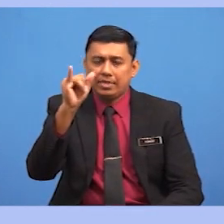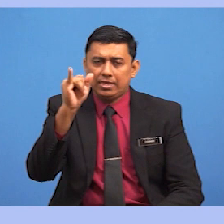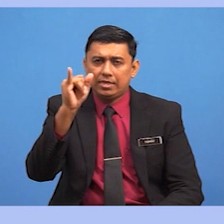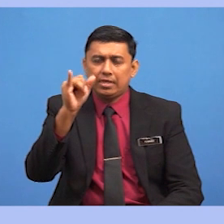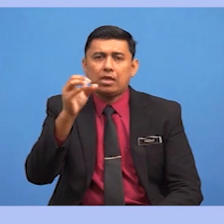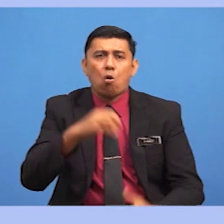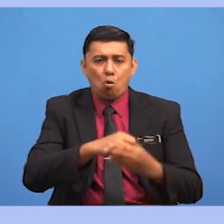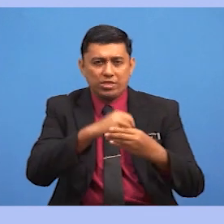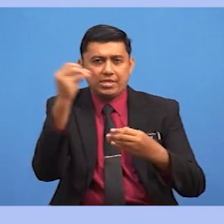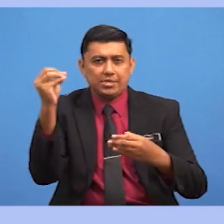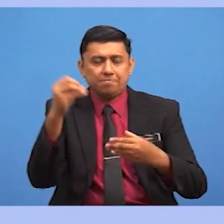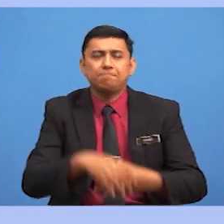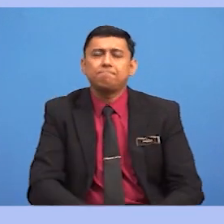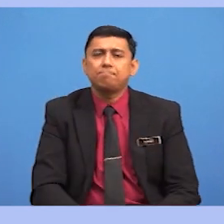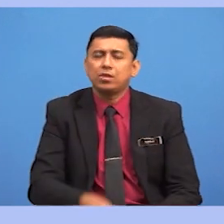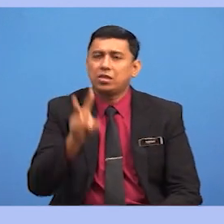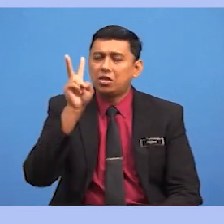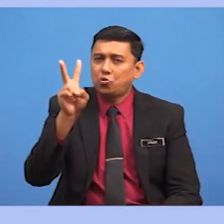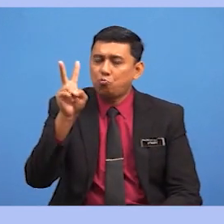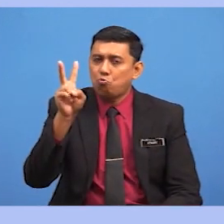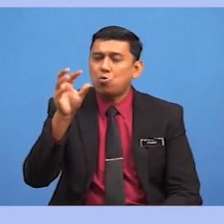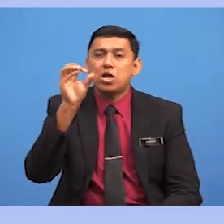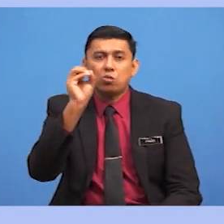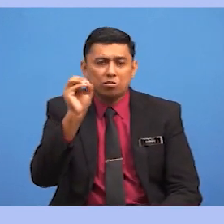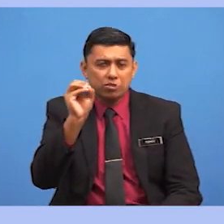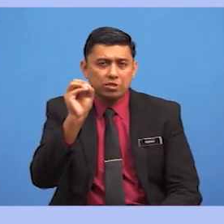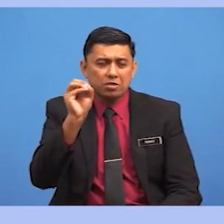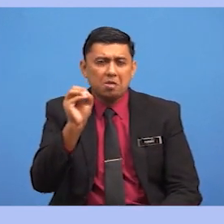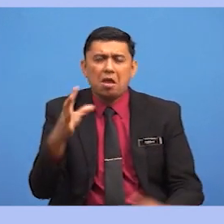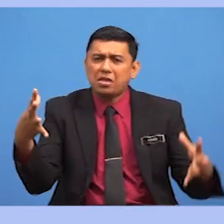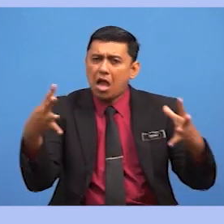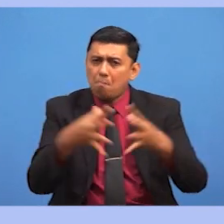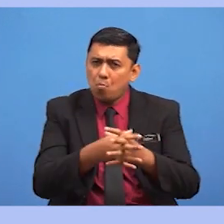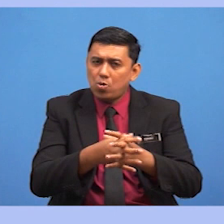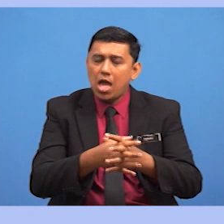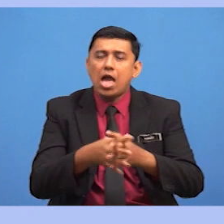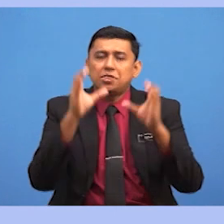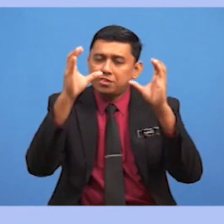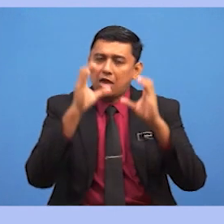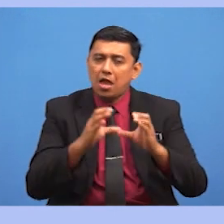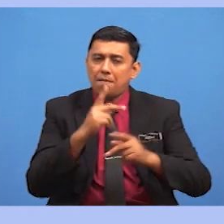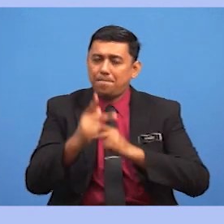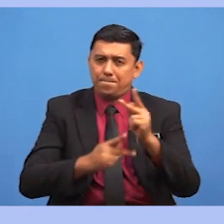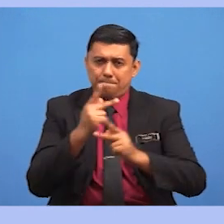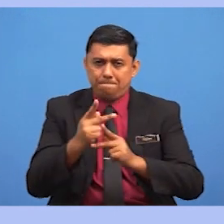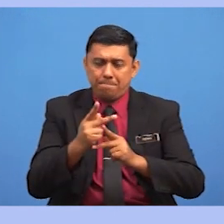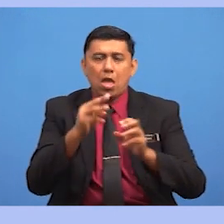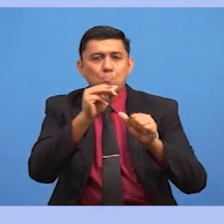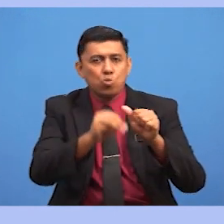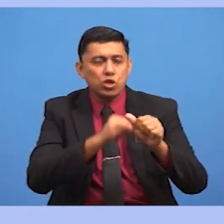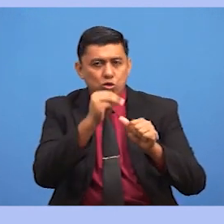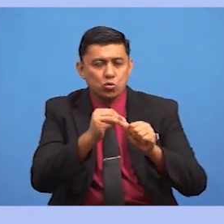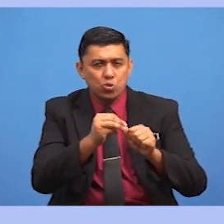oksigen. Dua atom oksigen yang bergabung secara kimia membentuk molekul